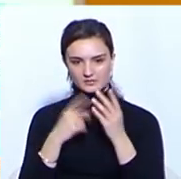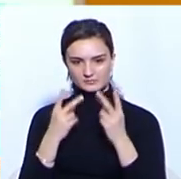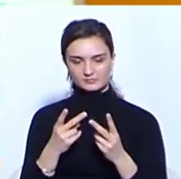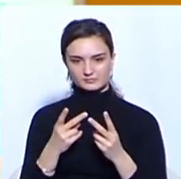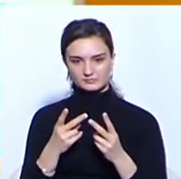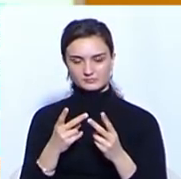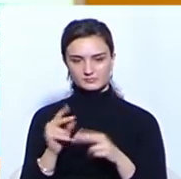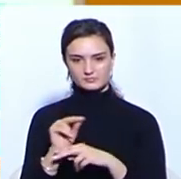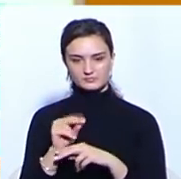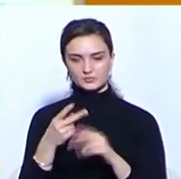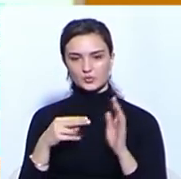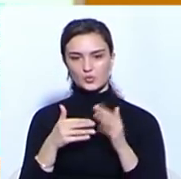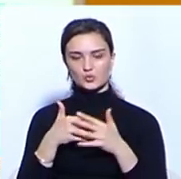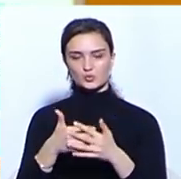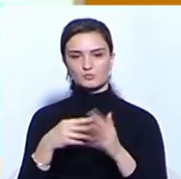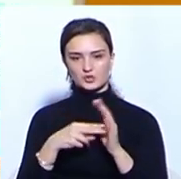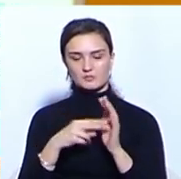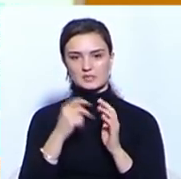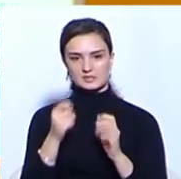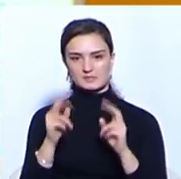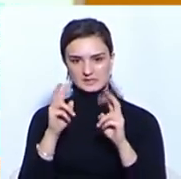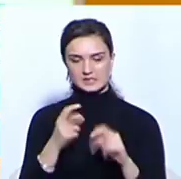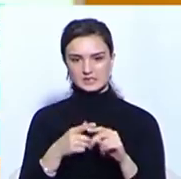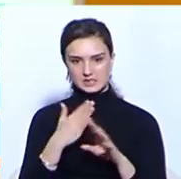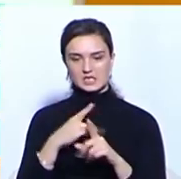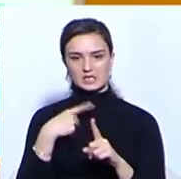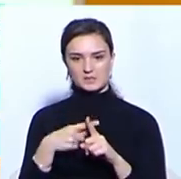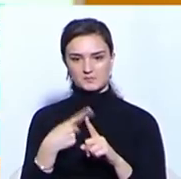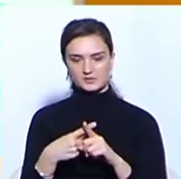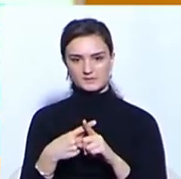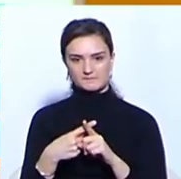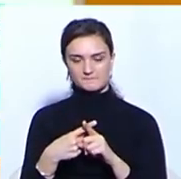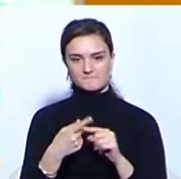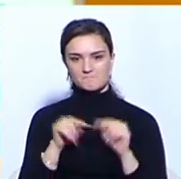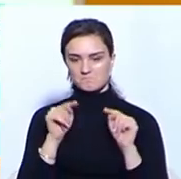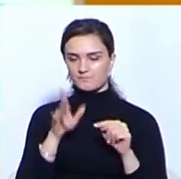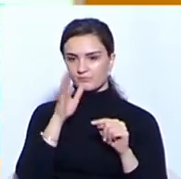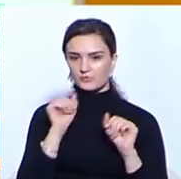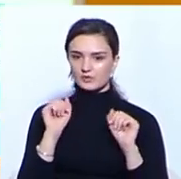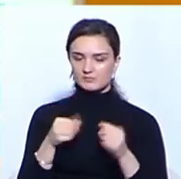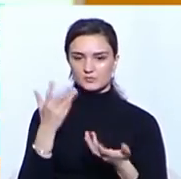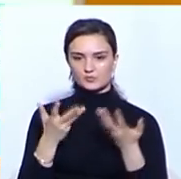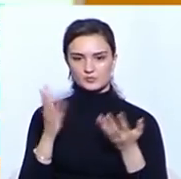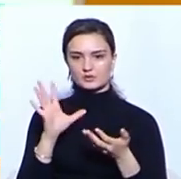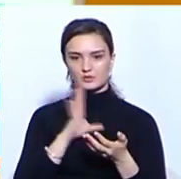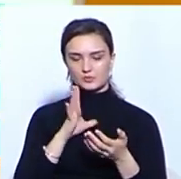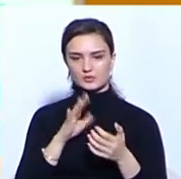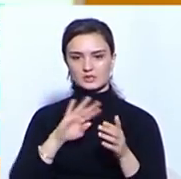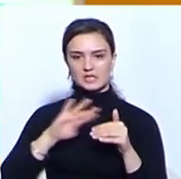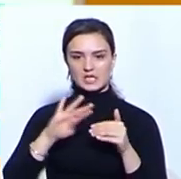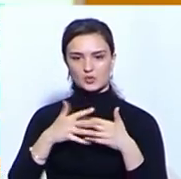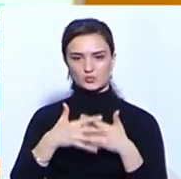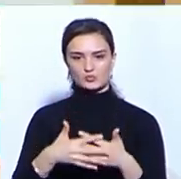ორსულობის შეფასების ტესტი არის დადებითი? ამ დროს შეიძლება თუ არა იყოს